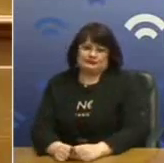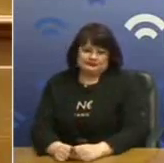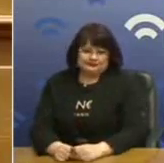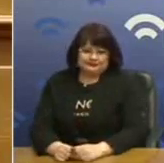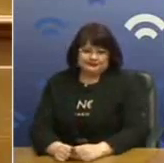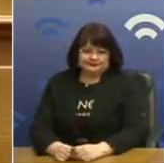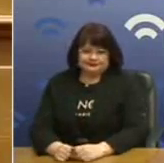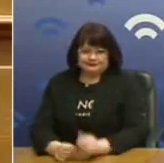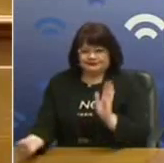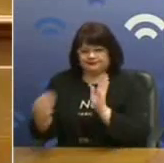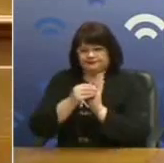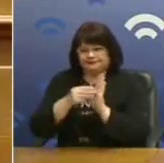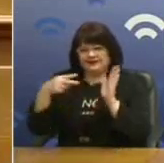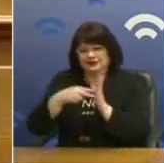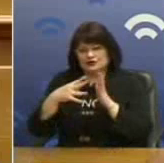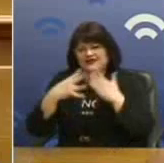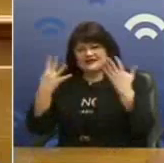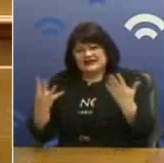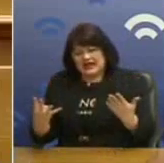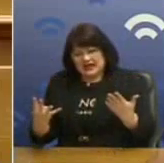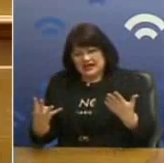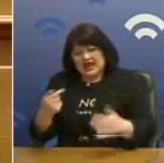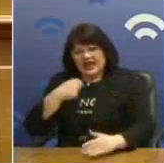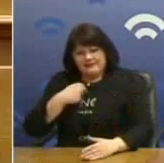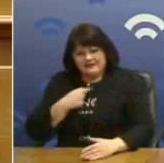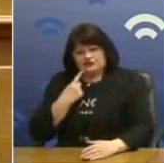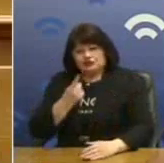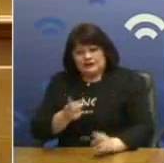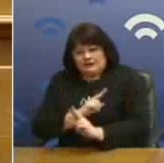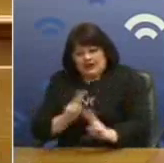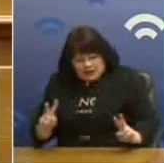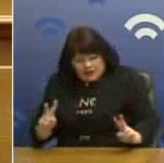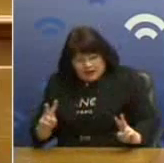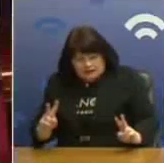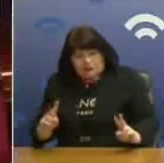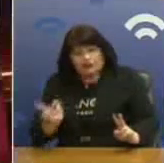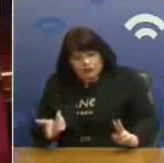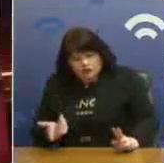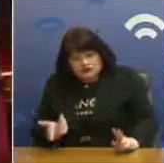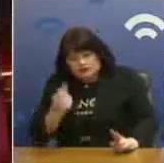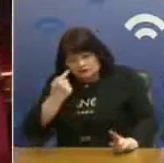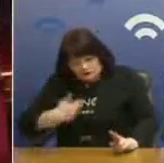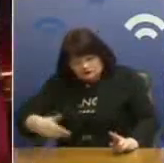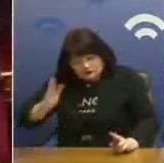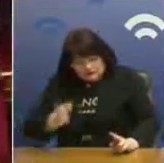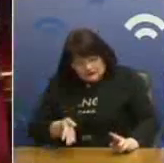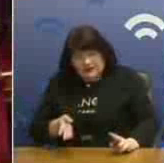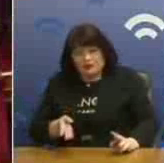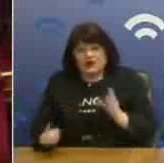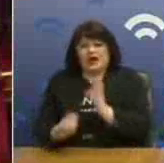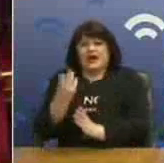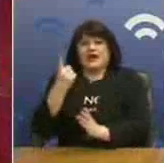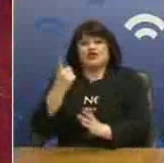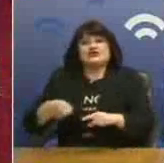Το 2019. Και εμείς είχαμε δηλώσει ξεκάθαρα ότι θα προβλέψουμε τη δυνατότητα της ανανέωσης για έναν ακόμα